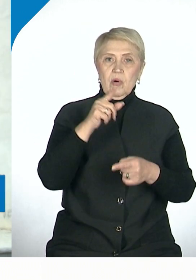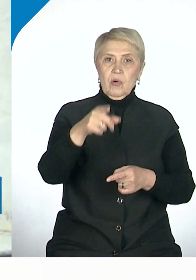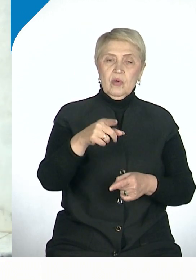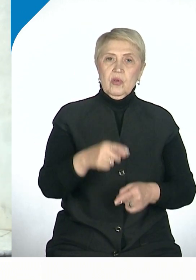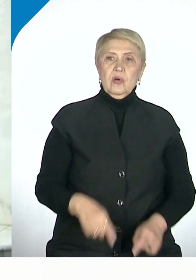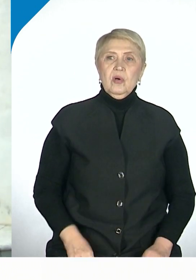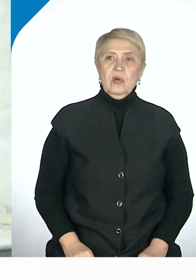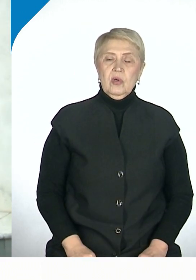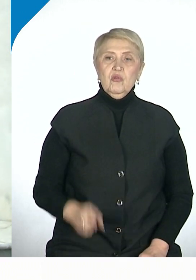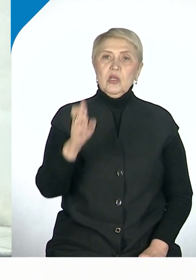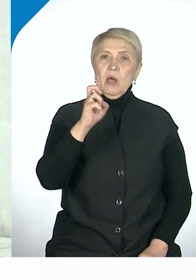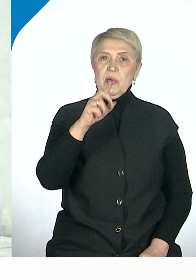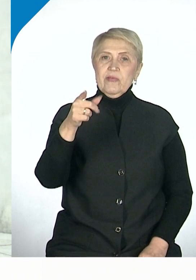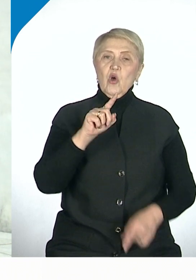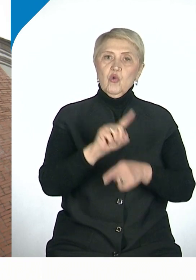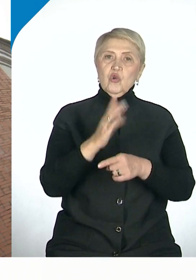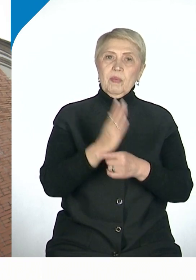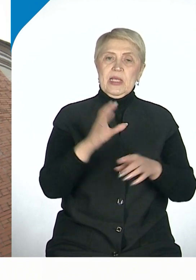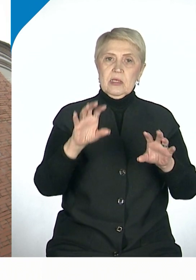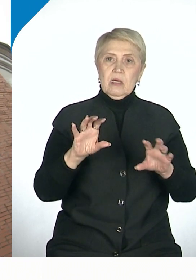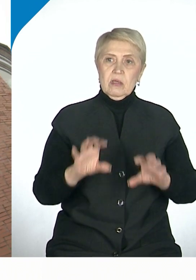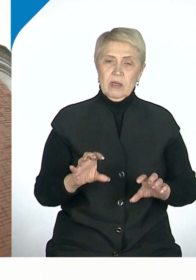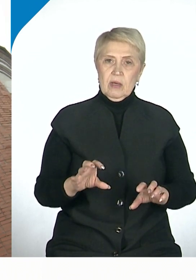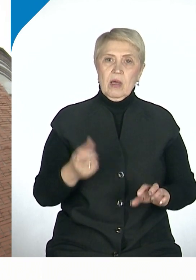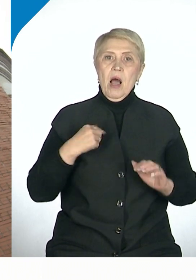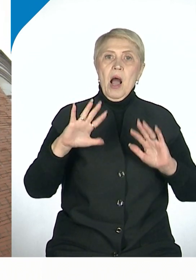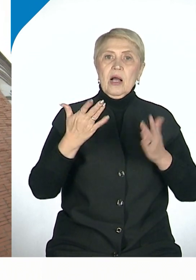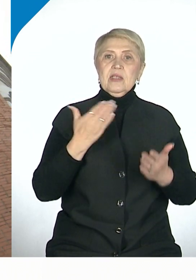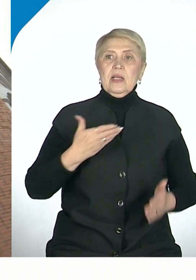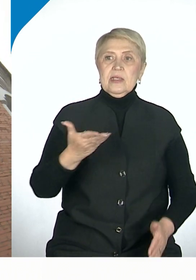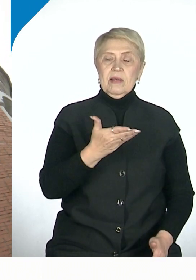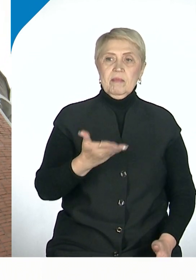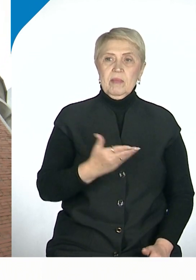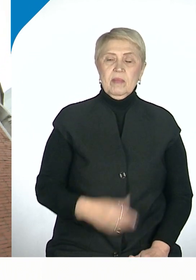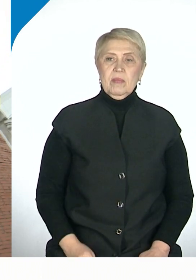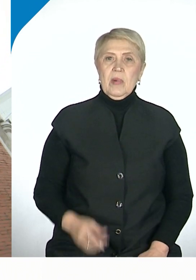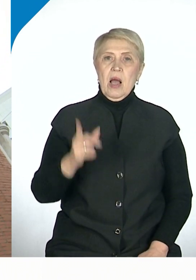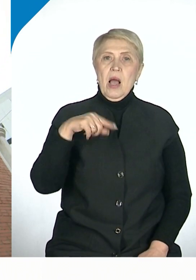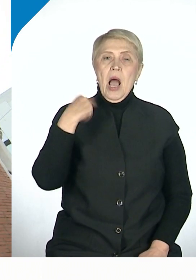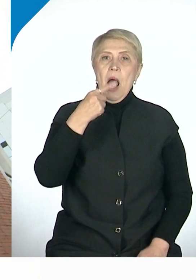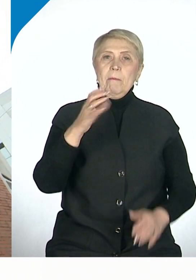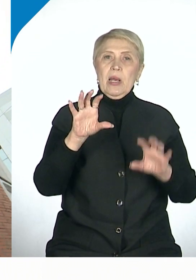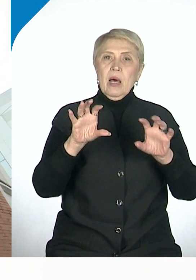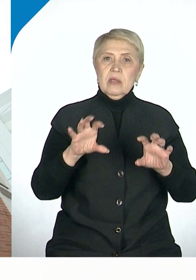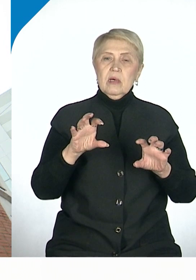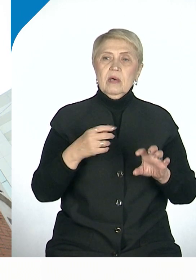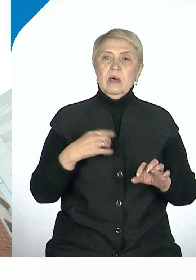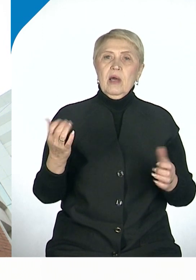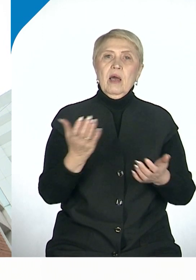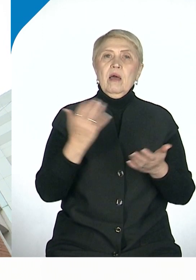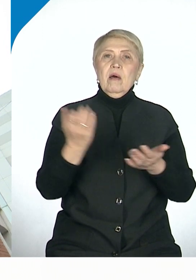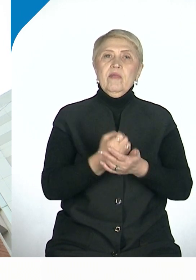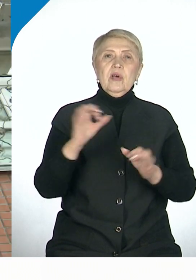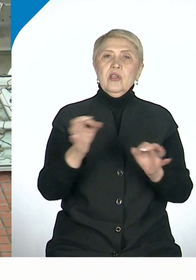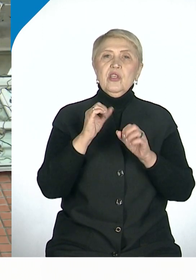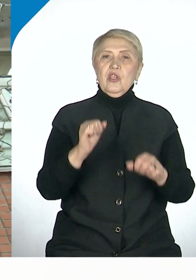быть законодателем. Нет. Но все-таки еврейская автономная область. Вот, оказались мы. Обряд, который невозможно ни фотографии, ни видео нигде найти. И сейчас